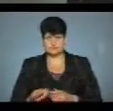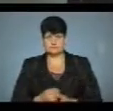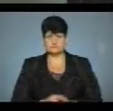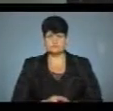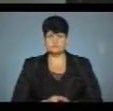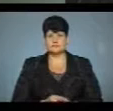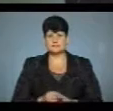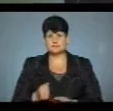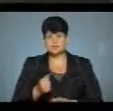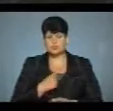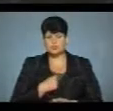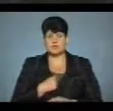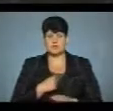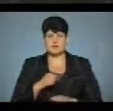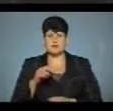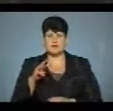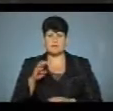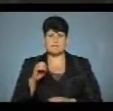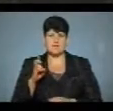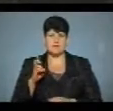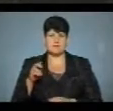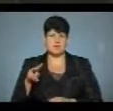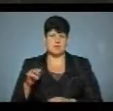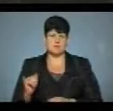Ківа, шкода меблів цих.